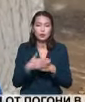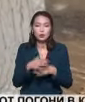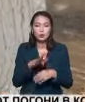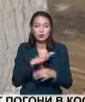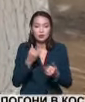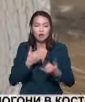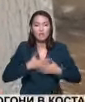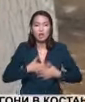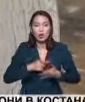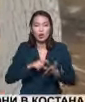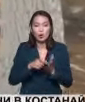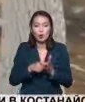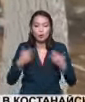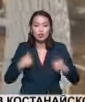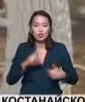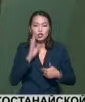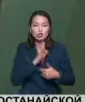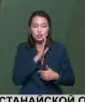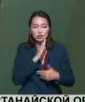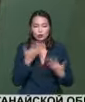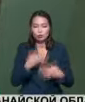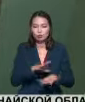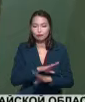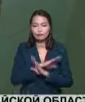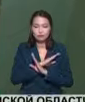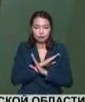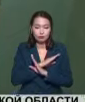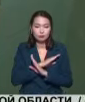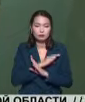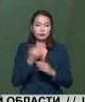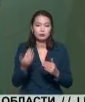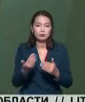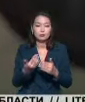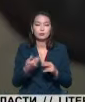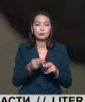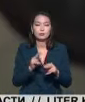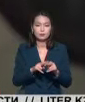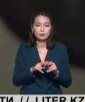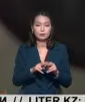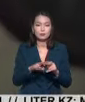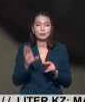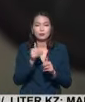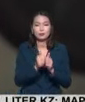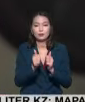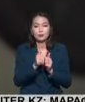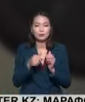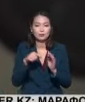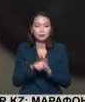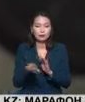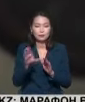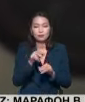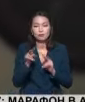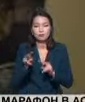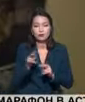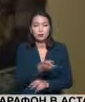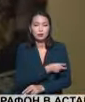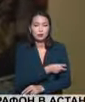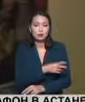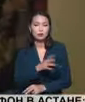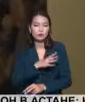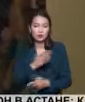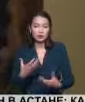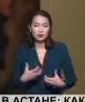обнаружили тело женщины без признаков жизни. Сейчас соседи уверены, если бы старушка постоянно находилась под наблюдением врачей, такого